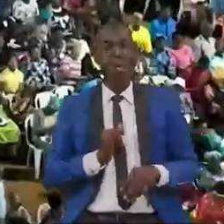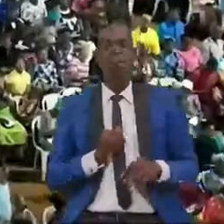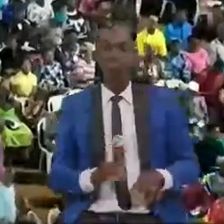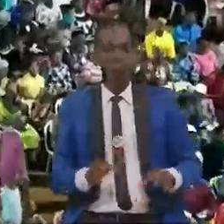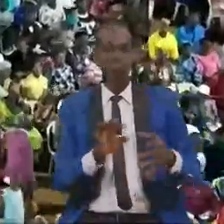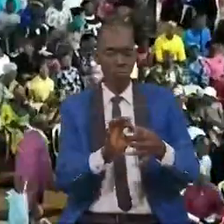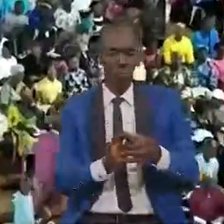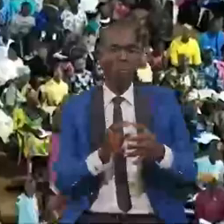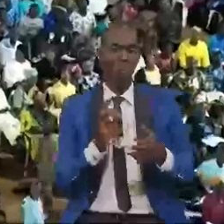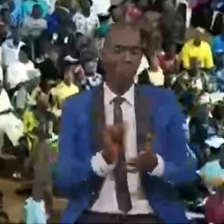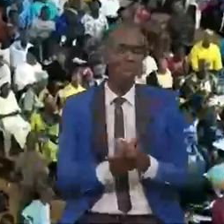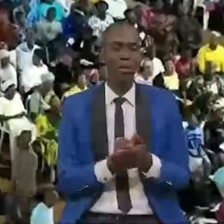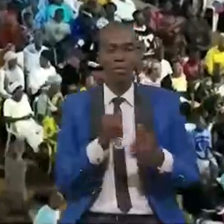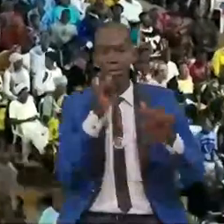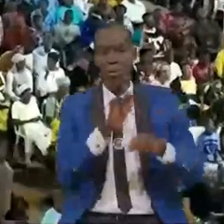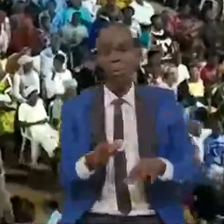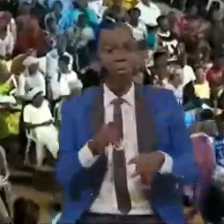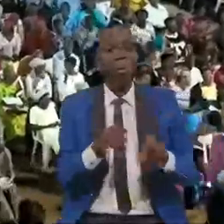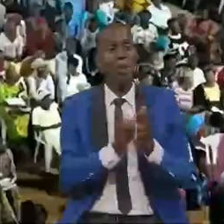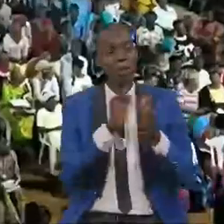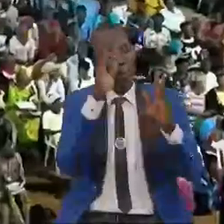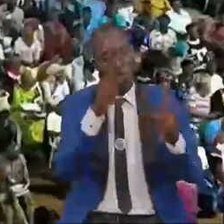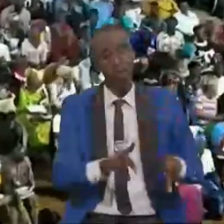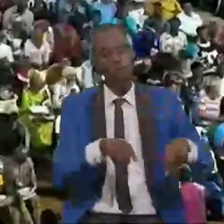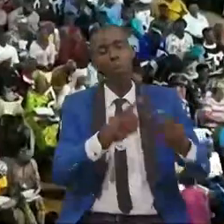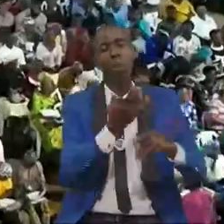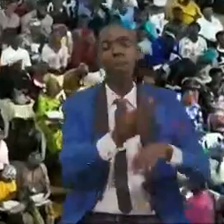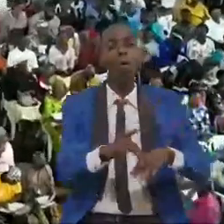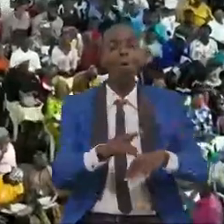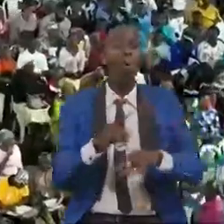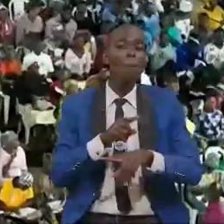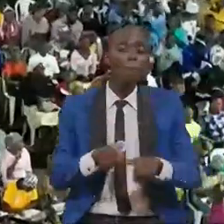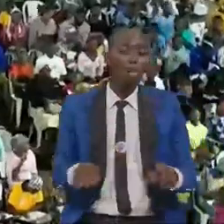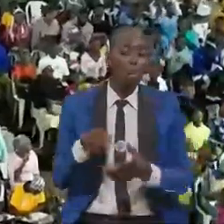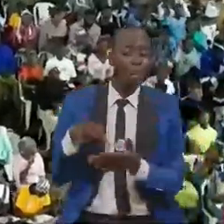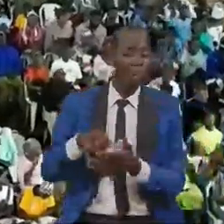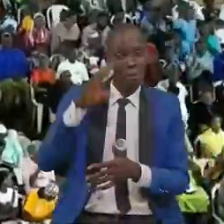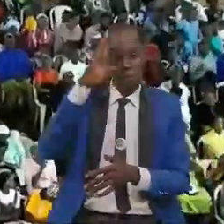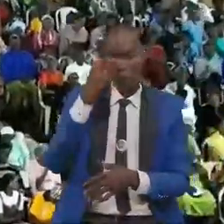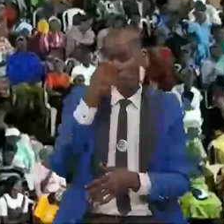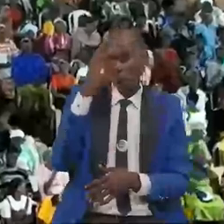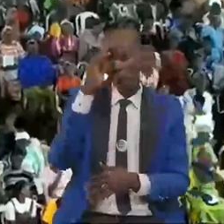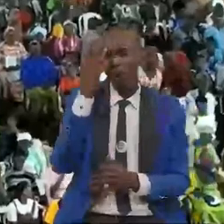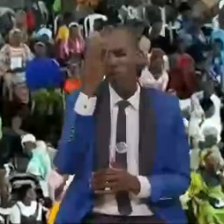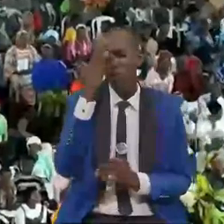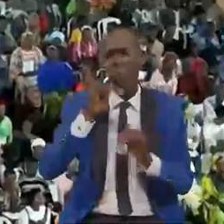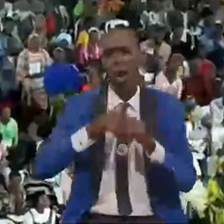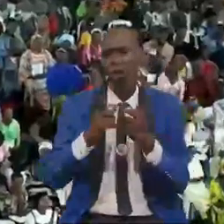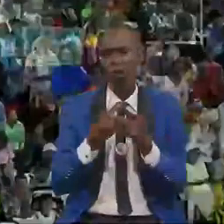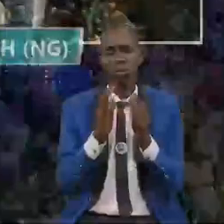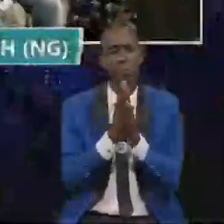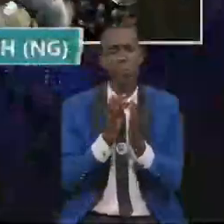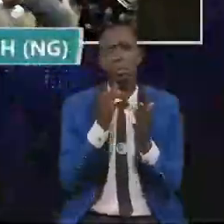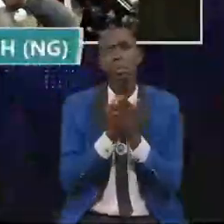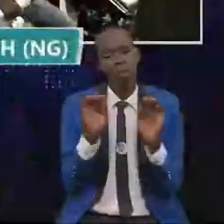il sent il est reparti les mêmes vides mais cet homme savait comment prier il a dit rien dans mes